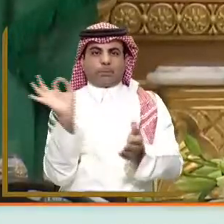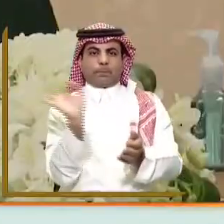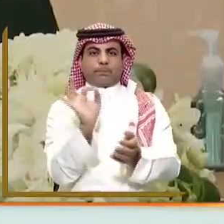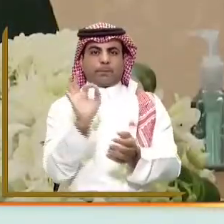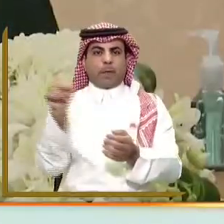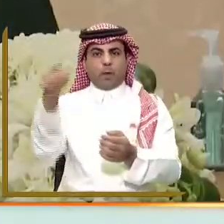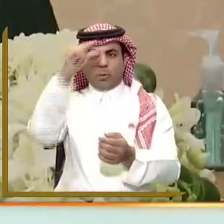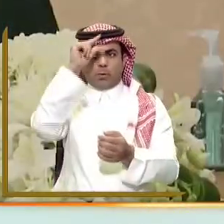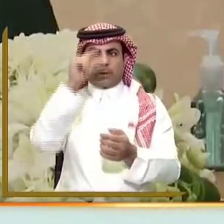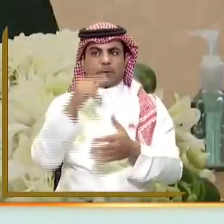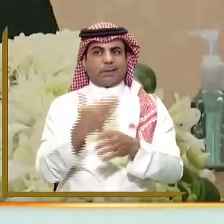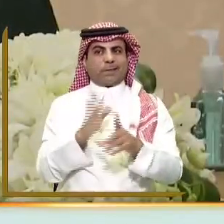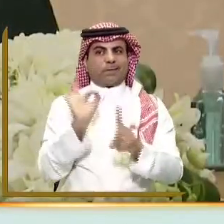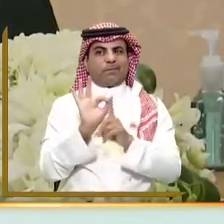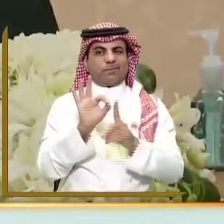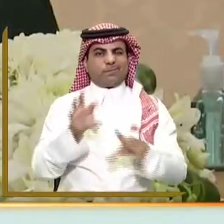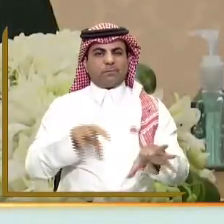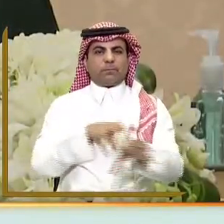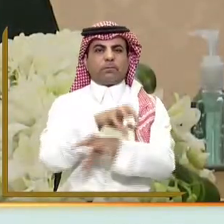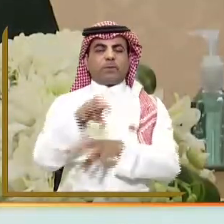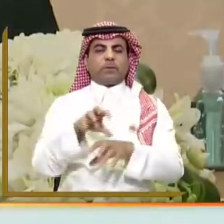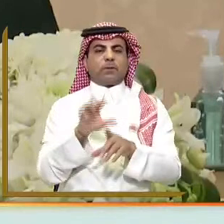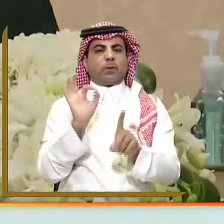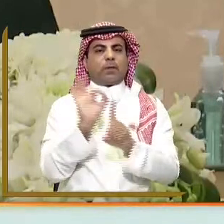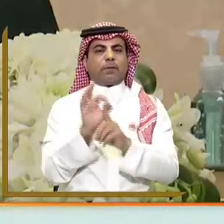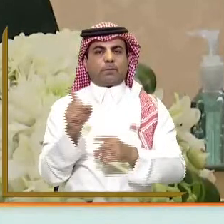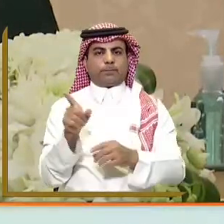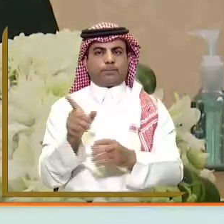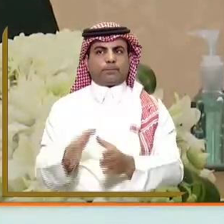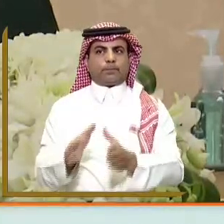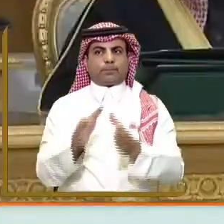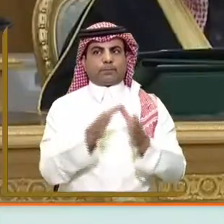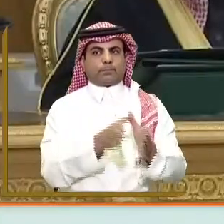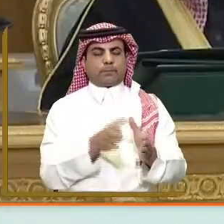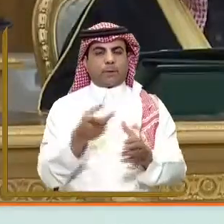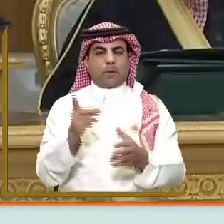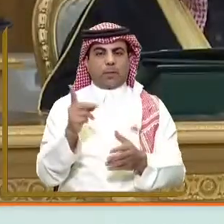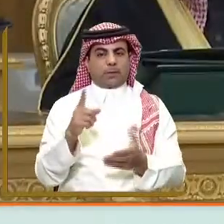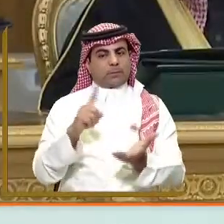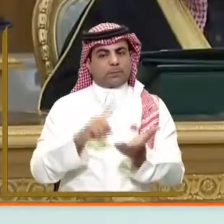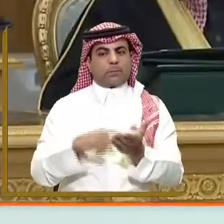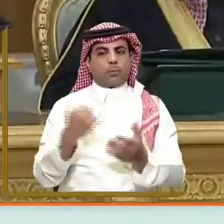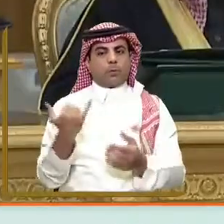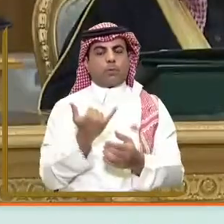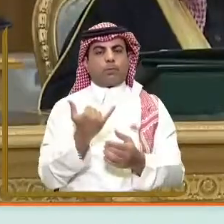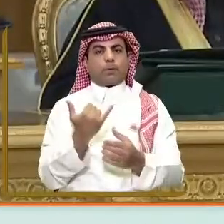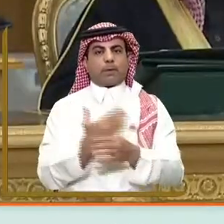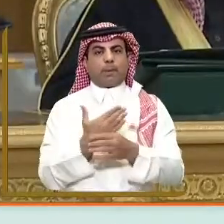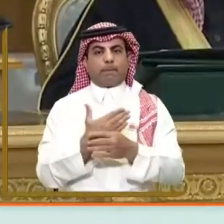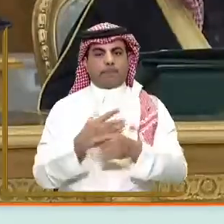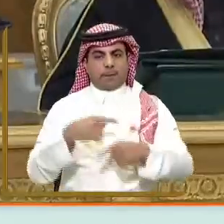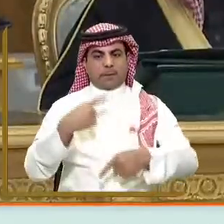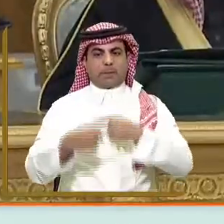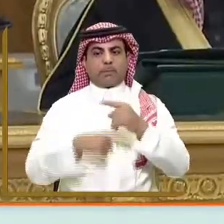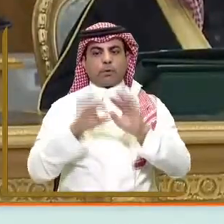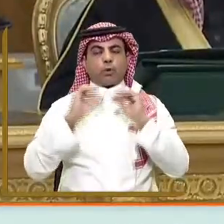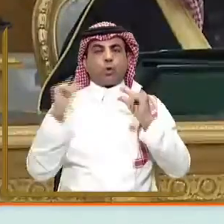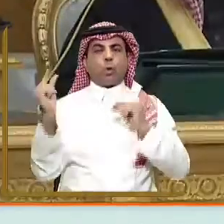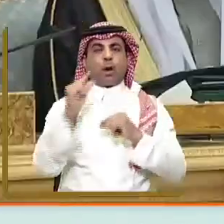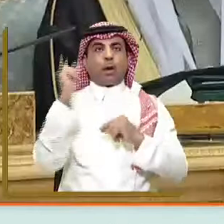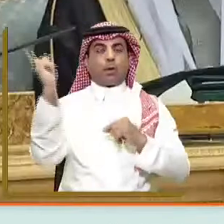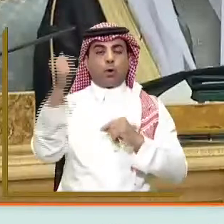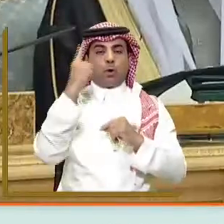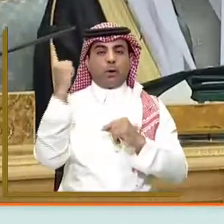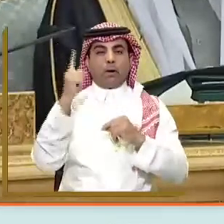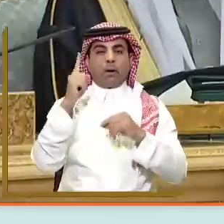الأحمر بهدف زعزعة أمن المنطقة واستقرارها، وشدد على الحاجة الملحة لتحرك المجتمع الدولي لا